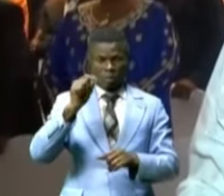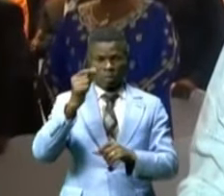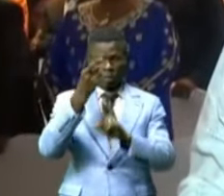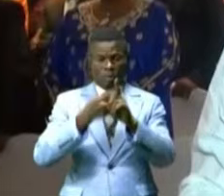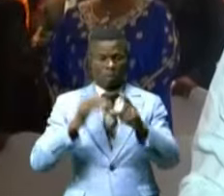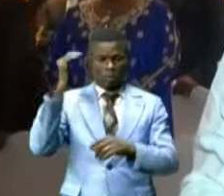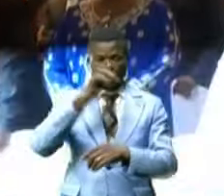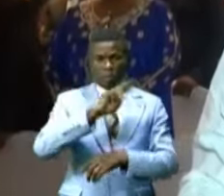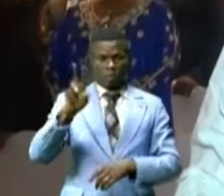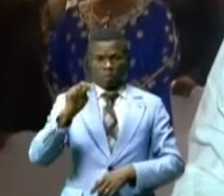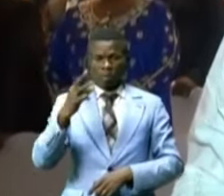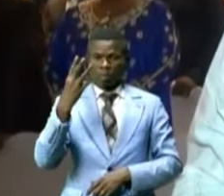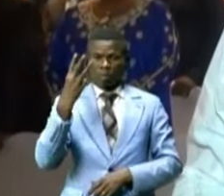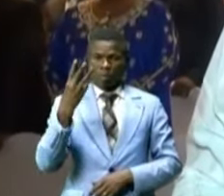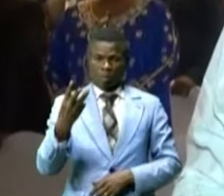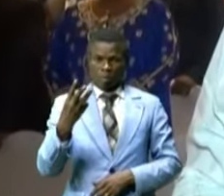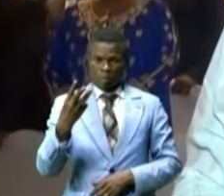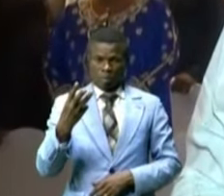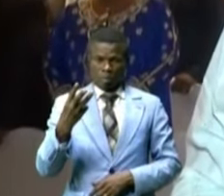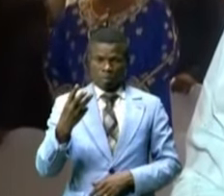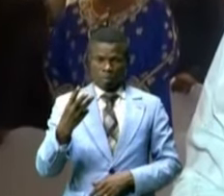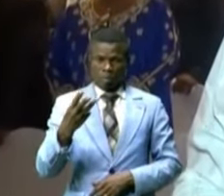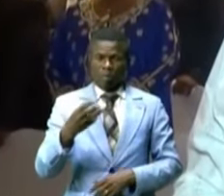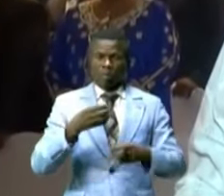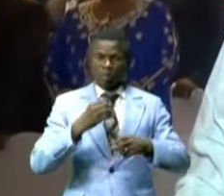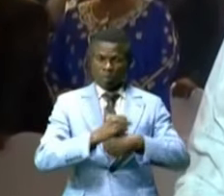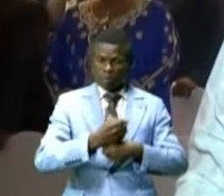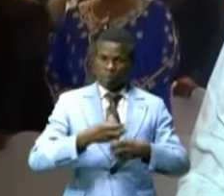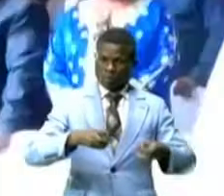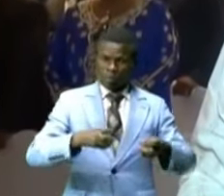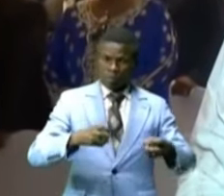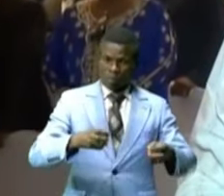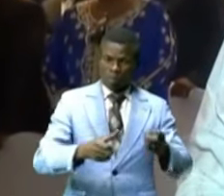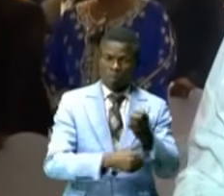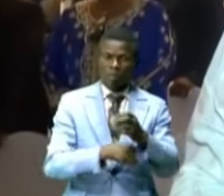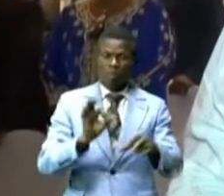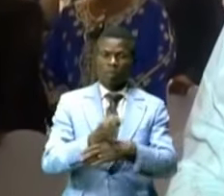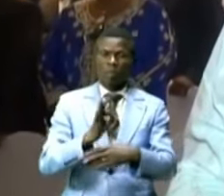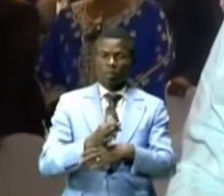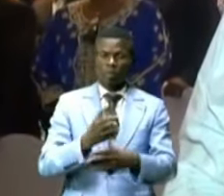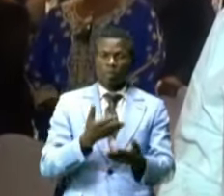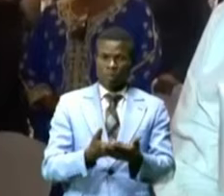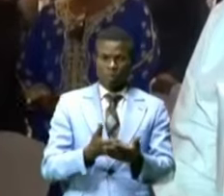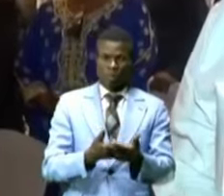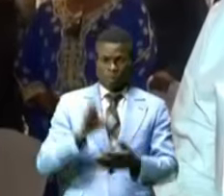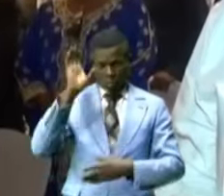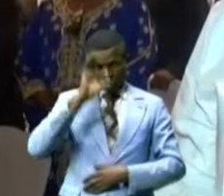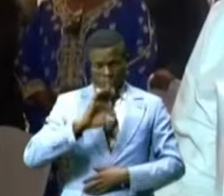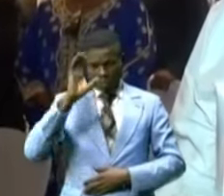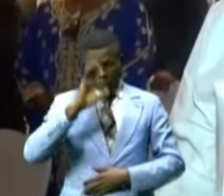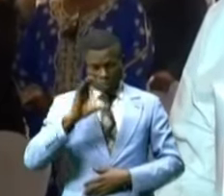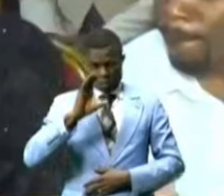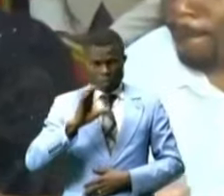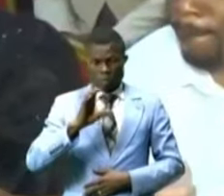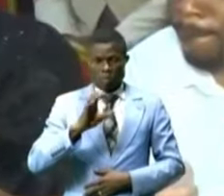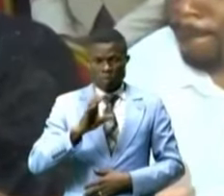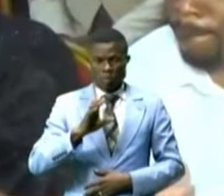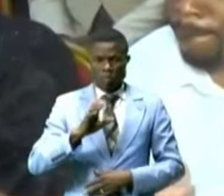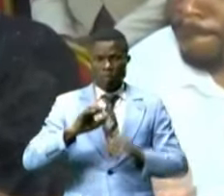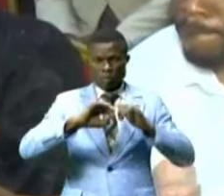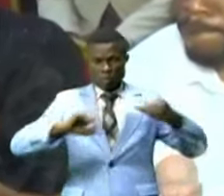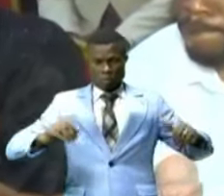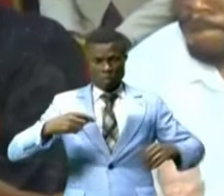2023. Ils intoxiquent en vain sur les réseaux sociaux en cherchant clairement à nous